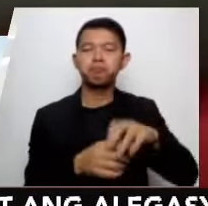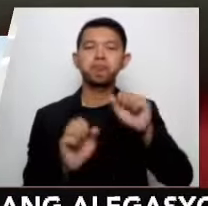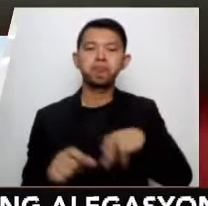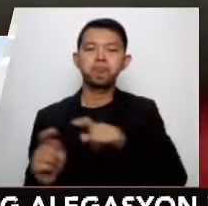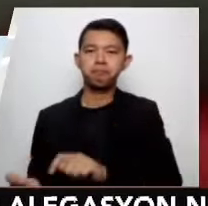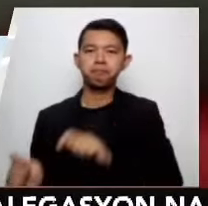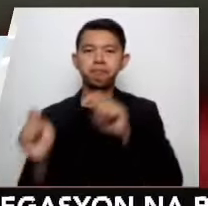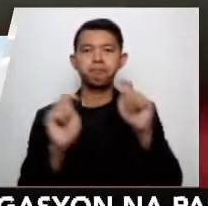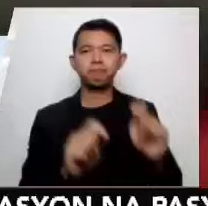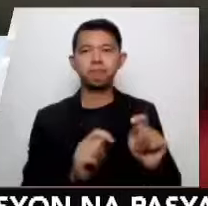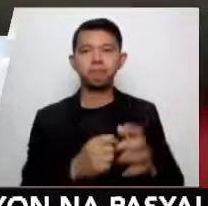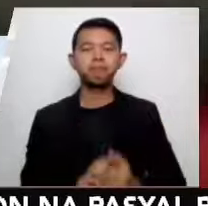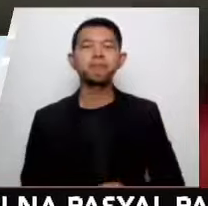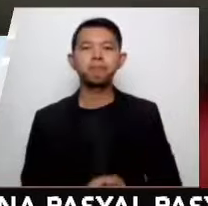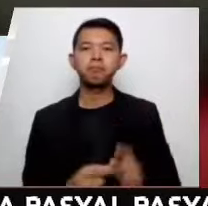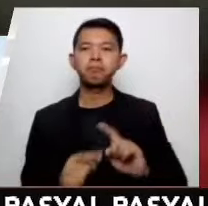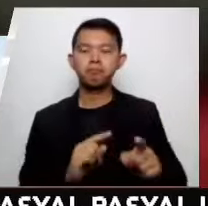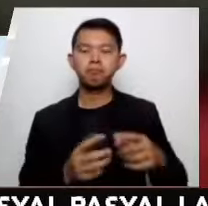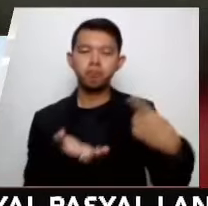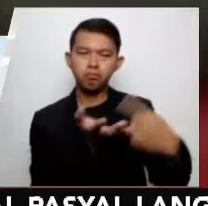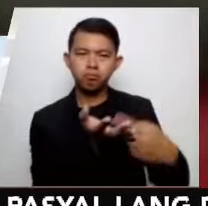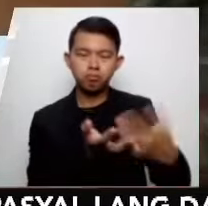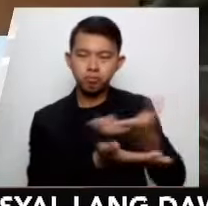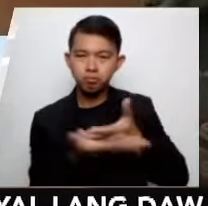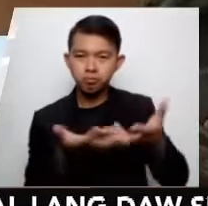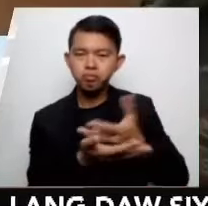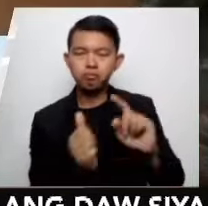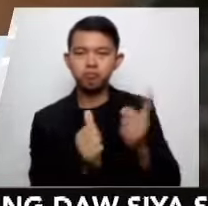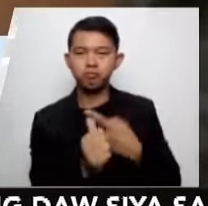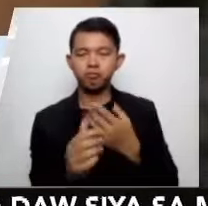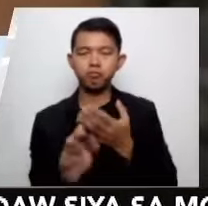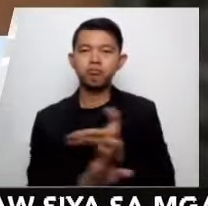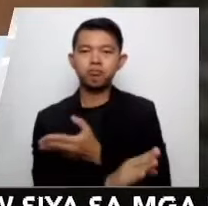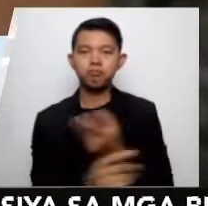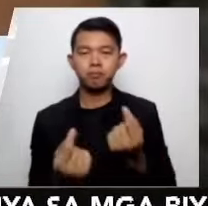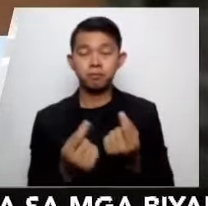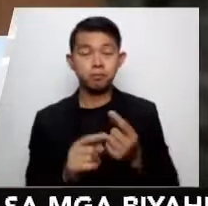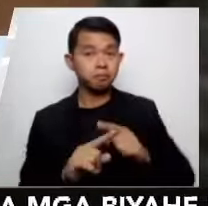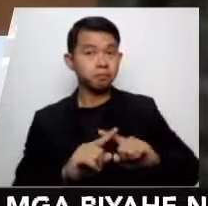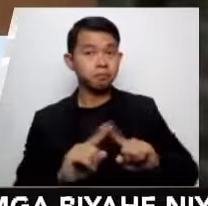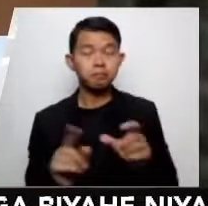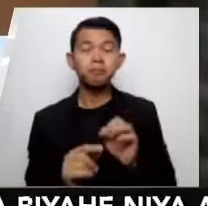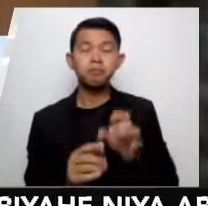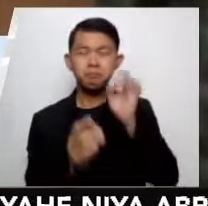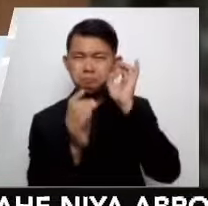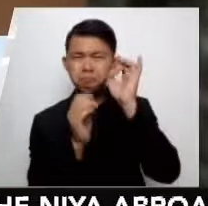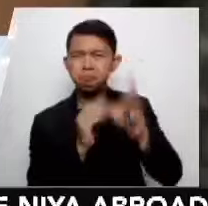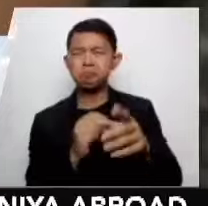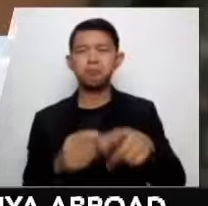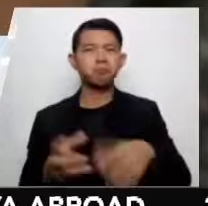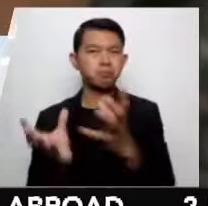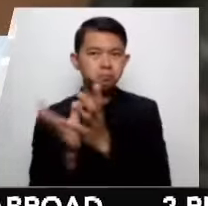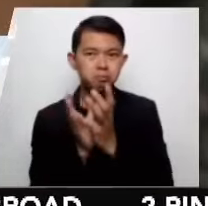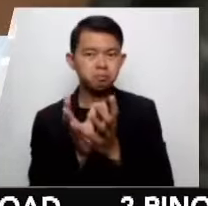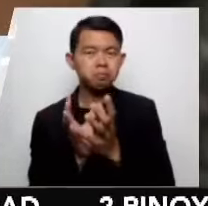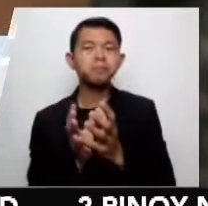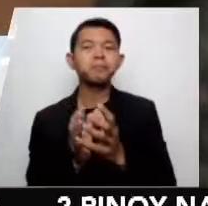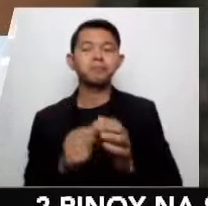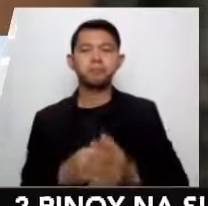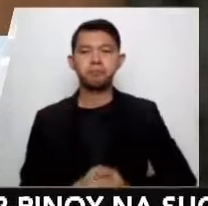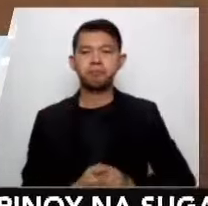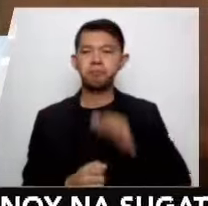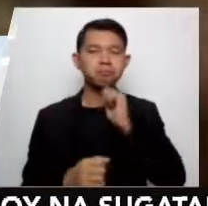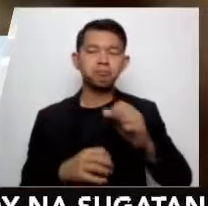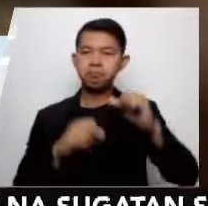ng consultation bago ito isagawa. Pero kung malayo naman sa mall yung komunidad, ay malamang naman hindi rin naman papayag yung